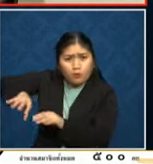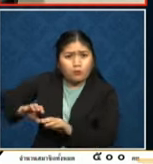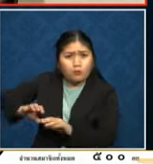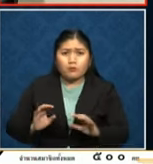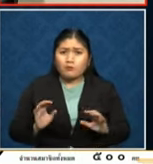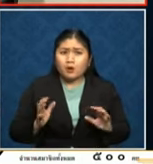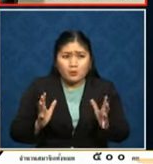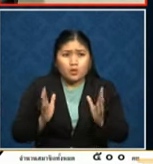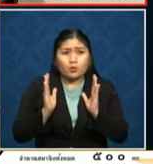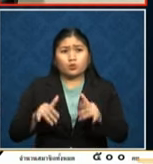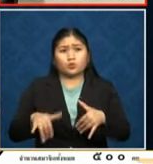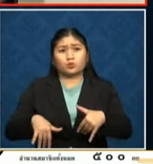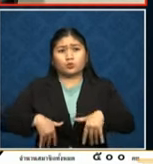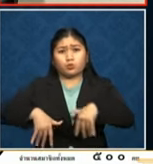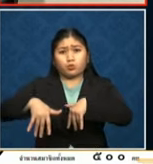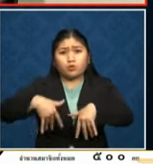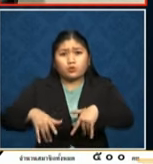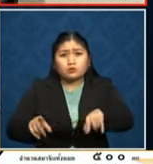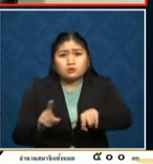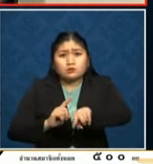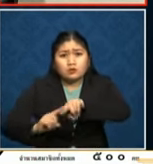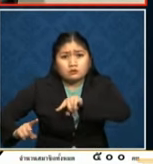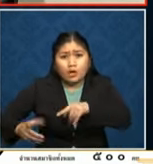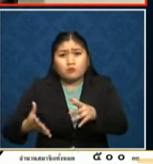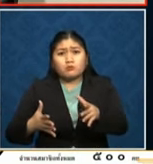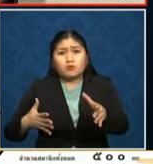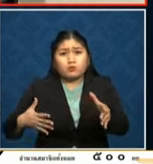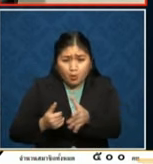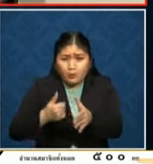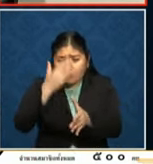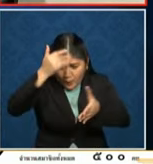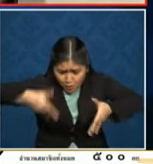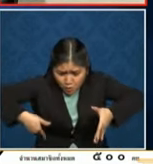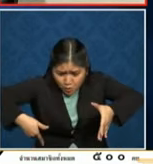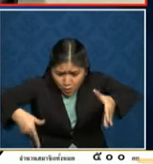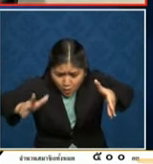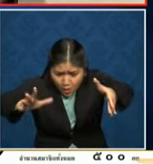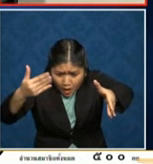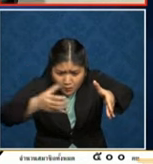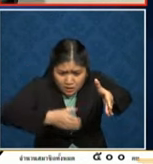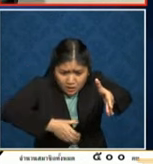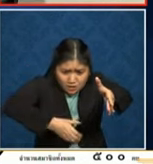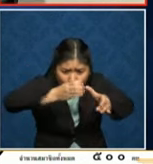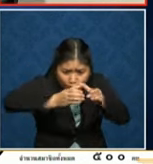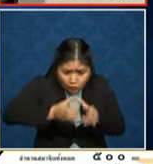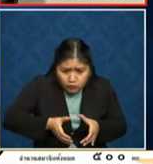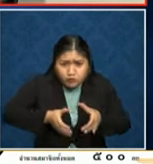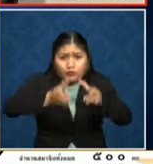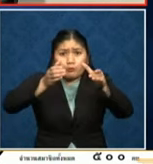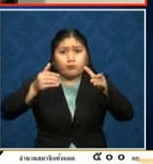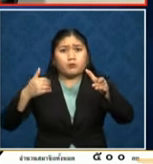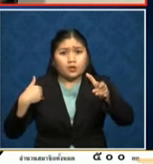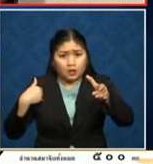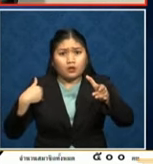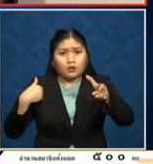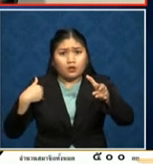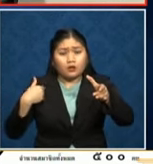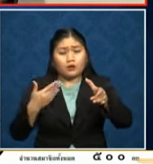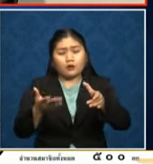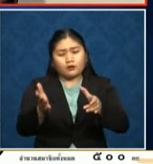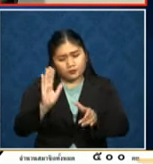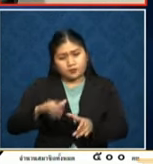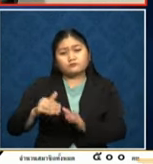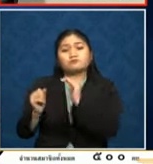ตรายนะคะอุบัติเหตุเกิดขึ้นได้เพราะมีเสาไฟฟ้านะขวางอยู่ทางผู้ใหญ่สำเริงเนี่ยก็ร้องเรียน